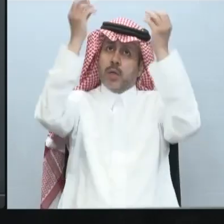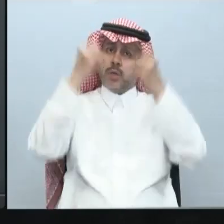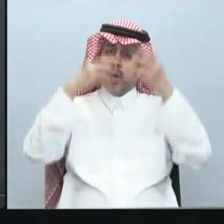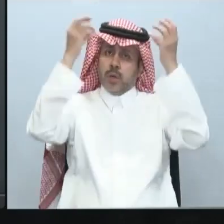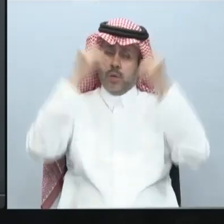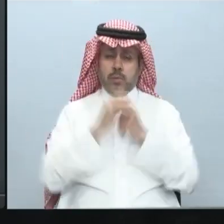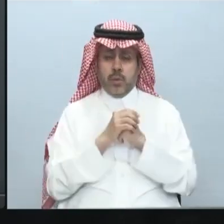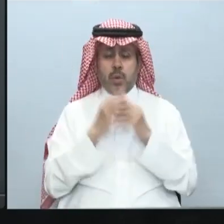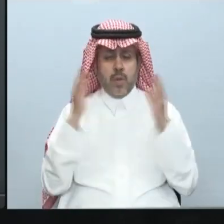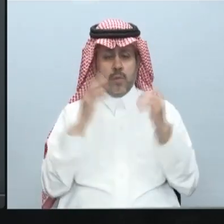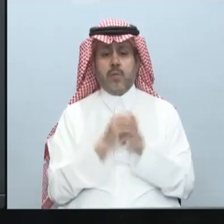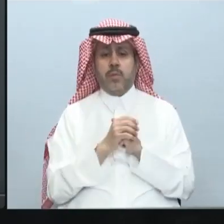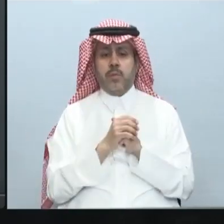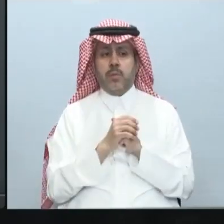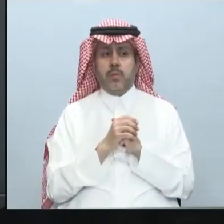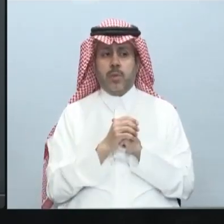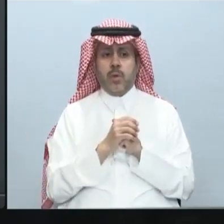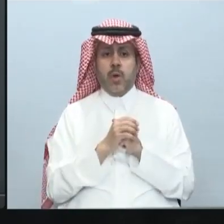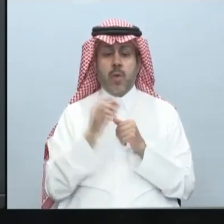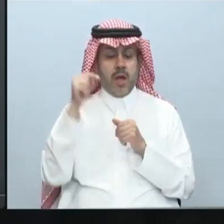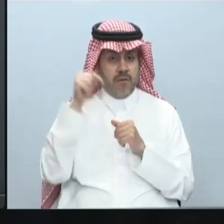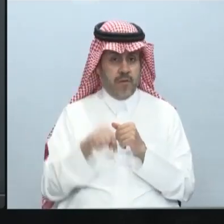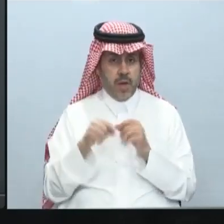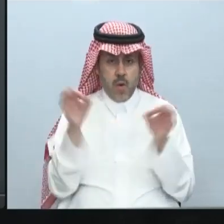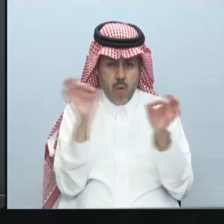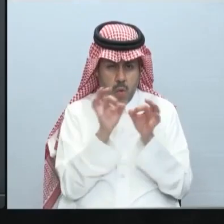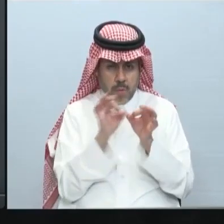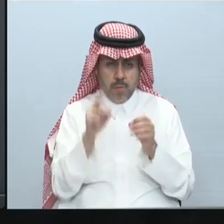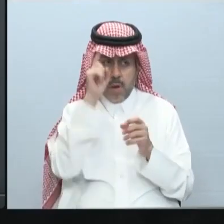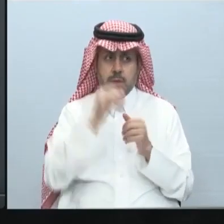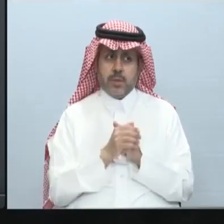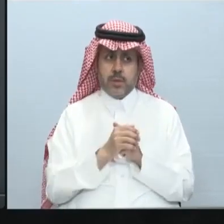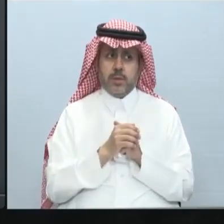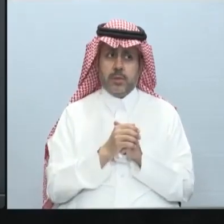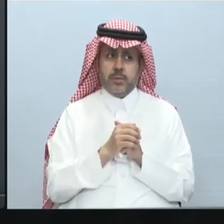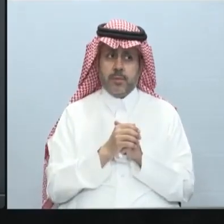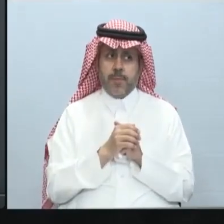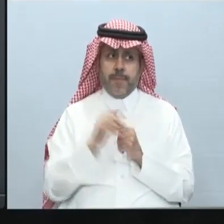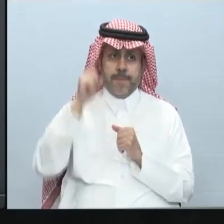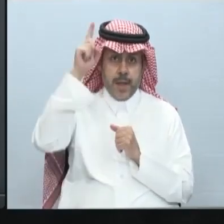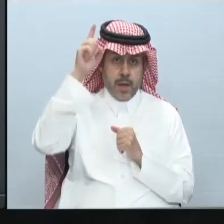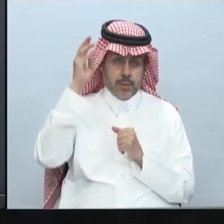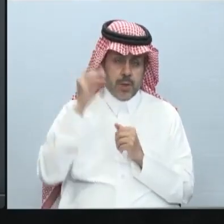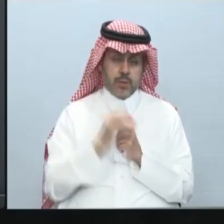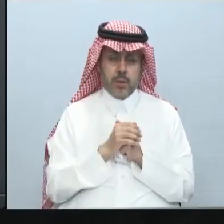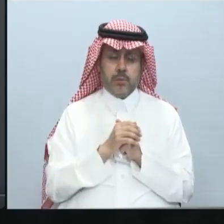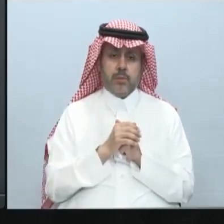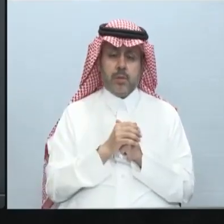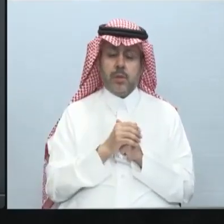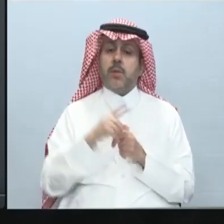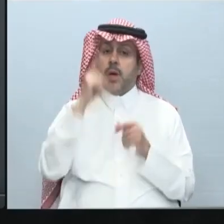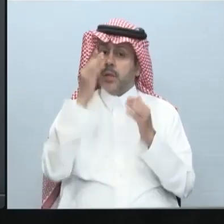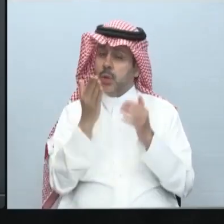ذلك كلما كان في قرب من الله سبحانه وتعالى فالله يريد منا ان نعبده